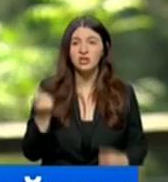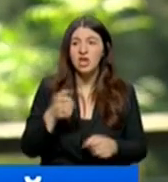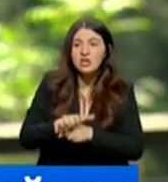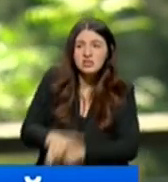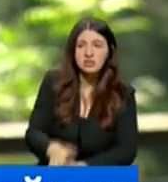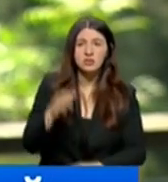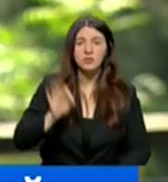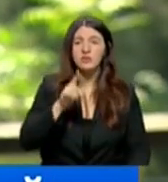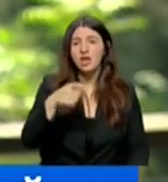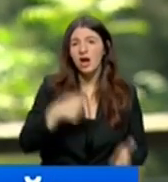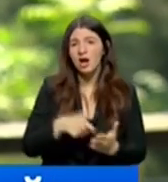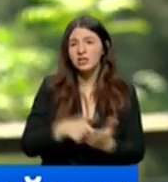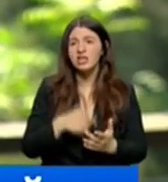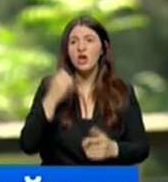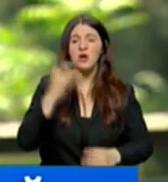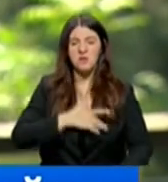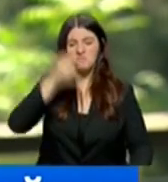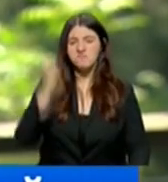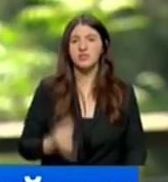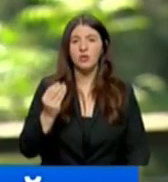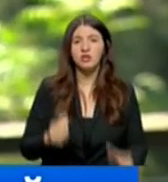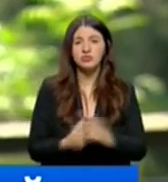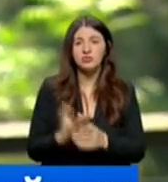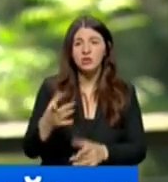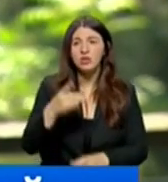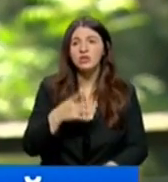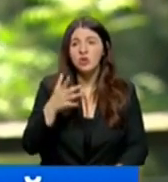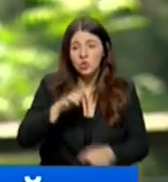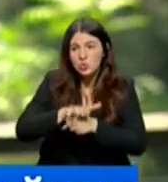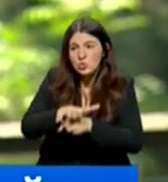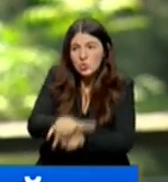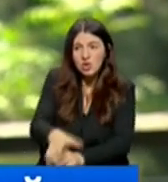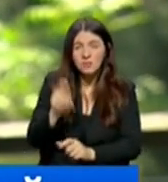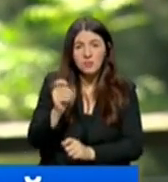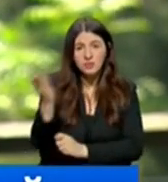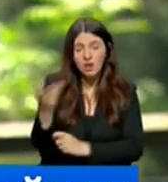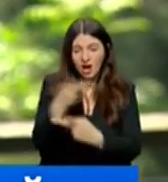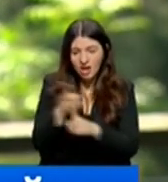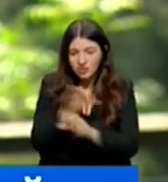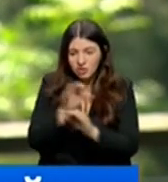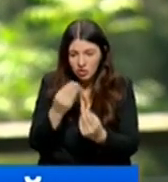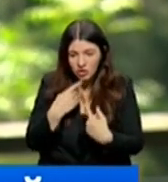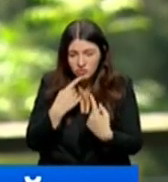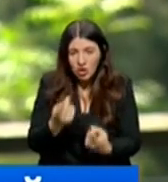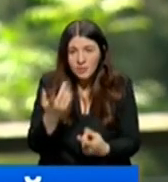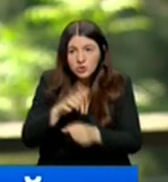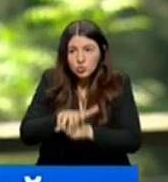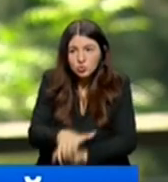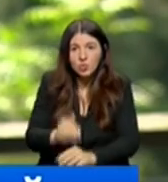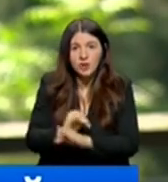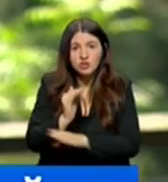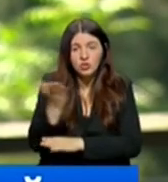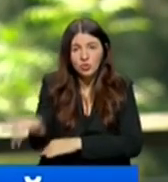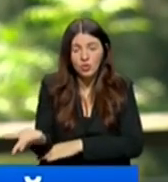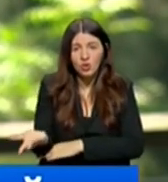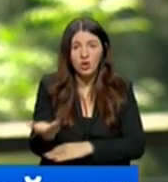varır. Ve sizin adınız da zalim olarak kalır. Şu anda bir zulüm yaşıyor. Açık ve net ifade edin. Bir zulüm yaşıyoruz